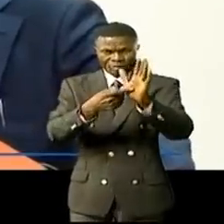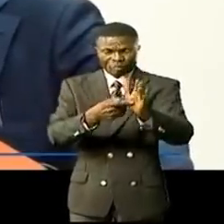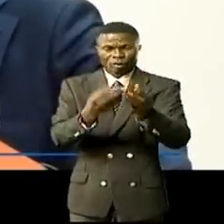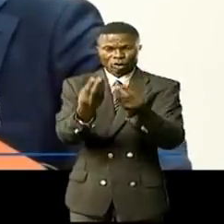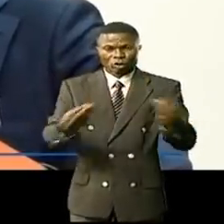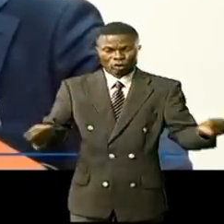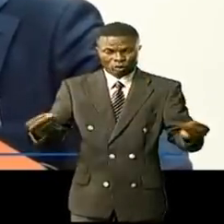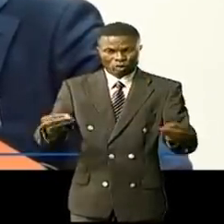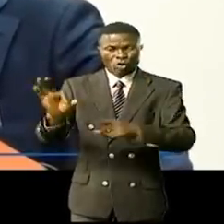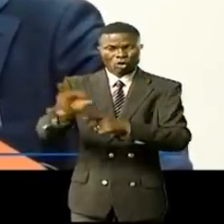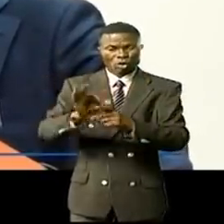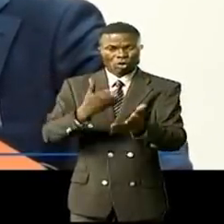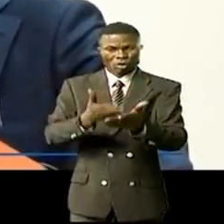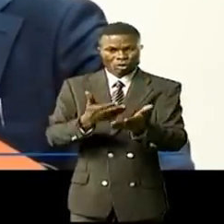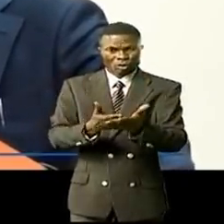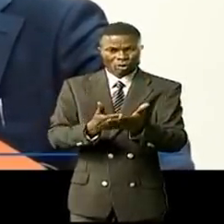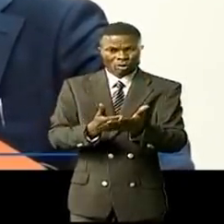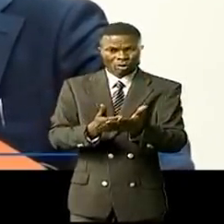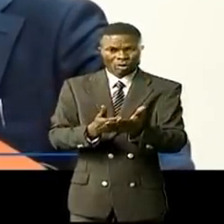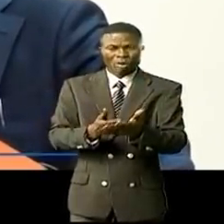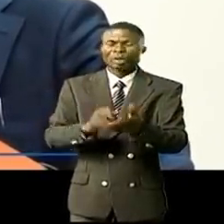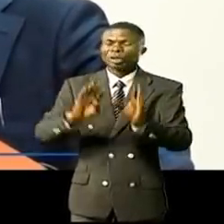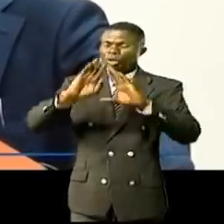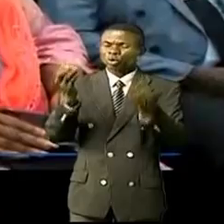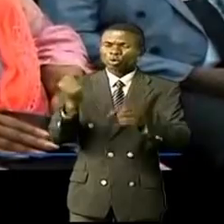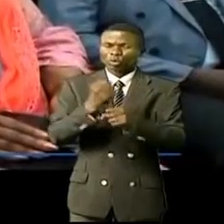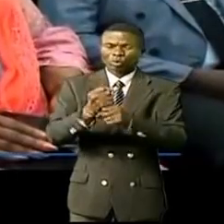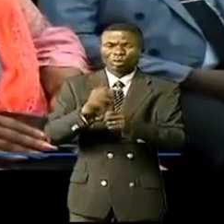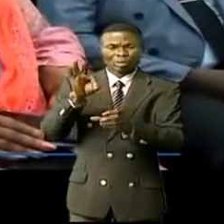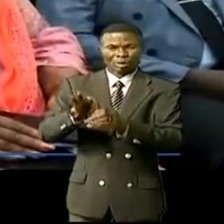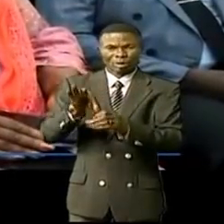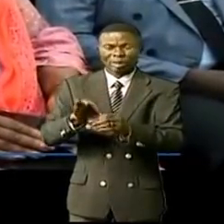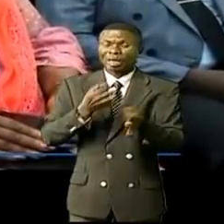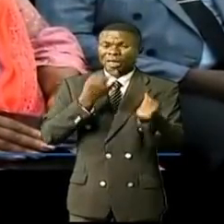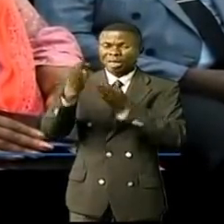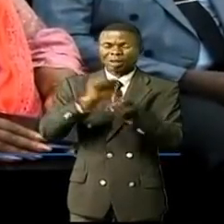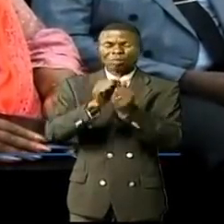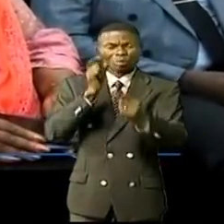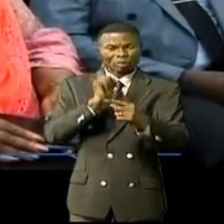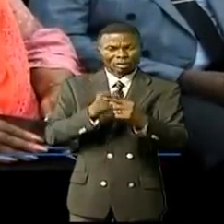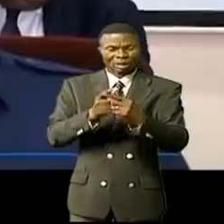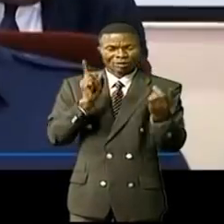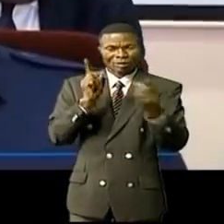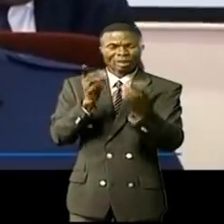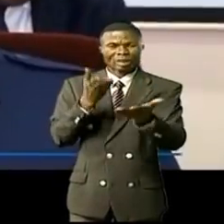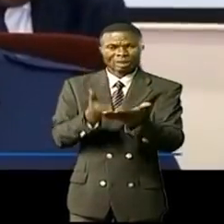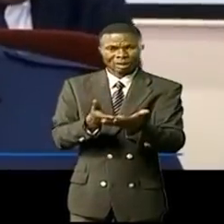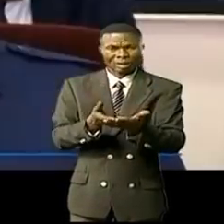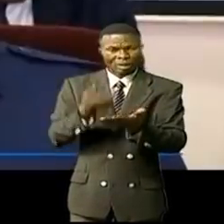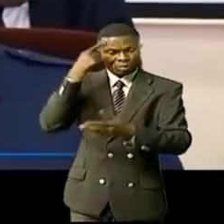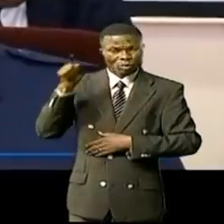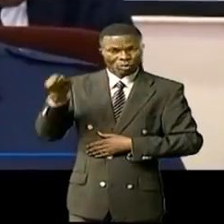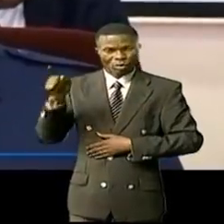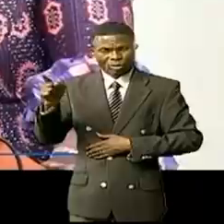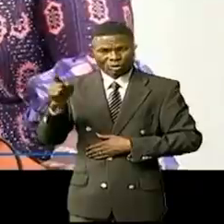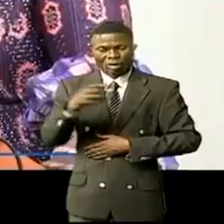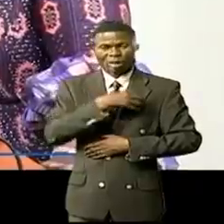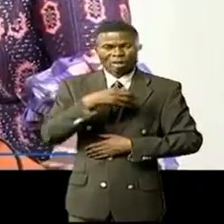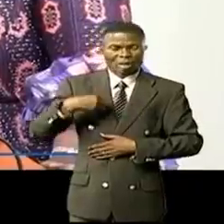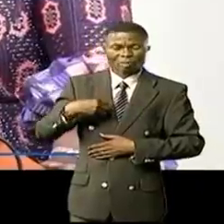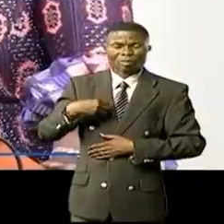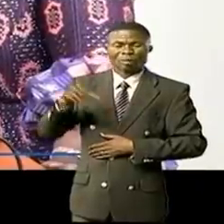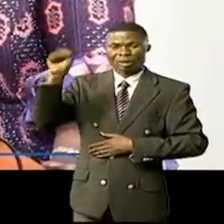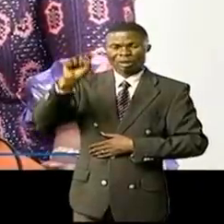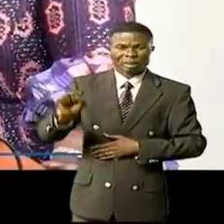résultats de cette cascade, fondement de toutes les opérations électorales, a relevé quelques difficultés rencontrées. Pour sa part, Sylvie